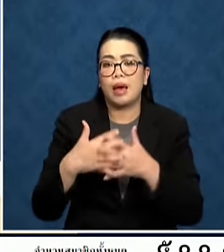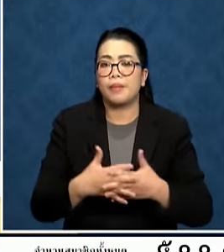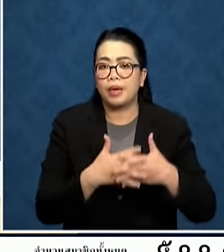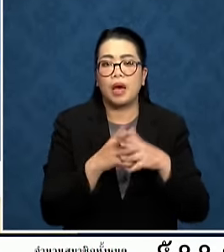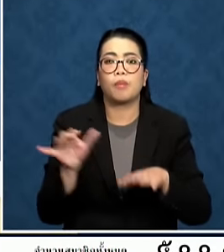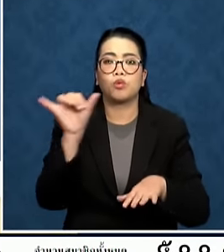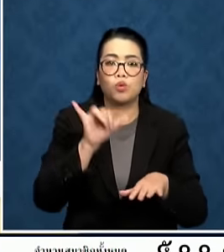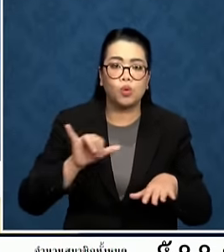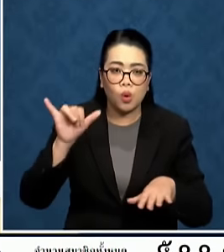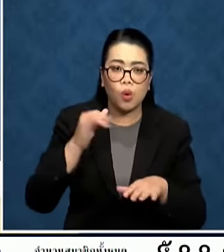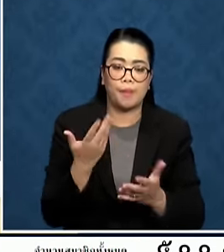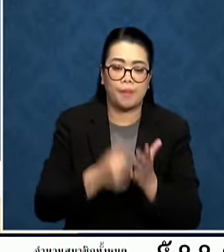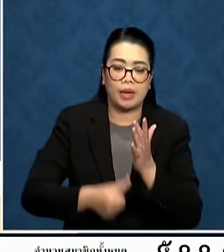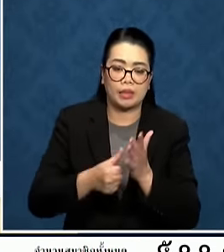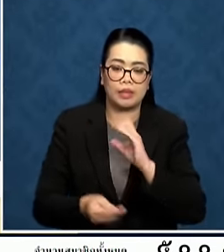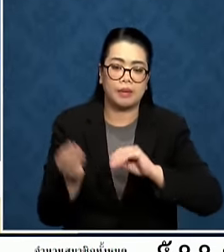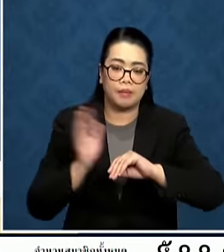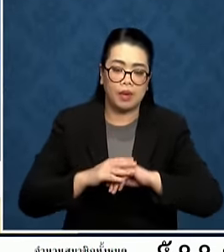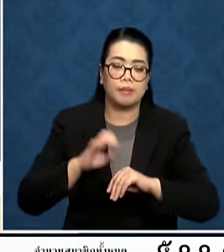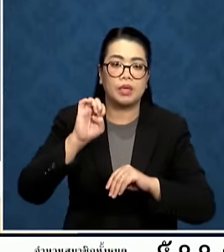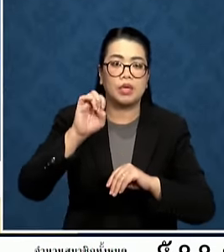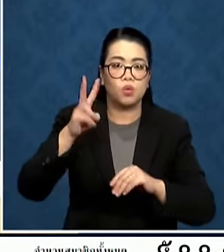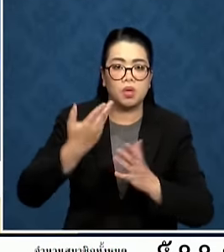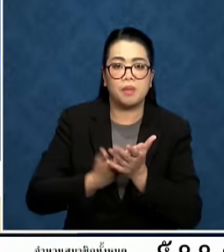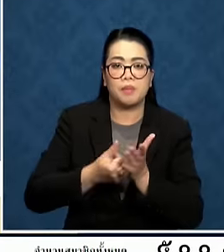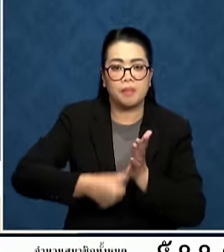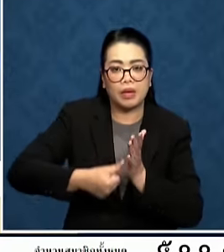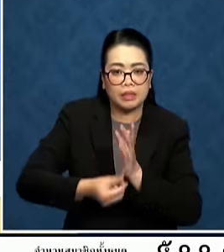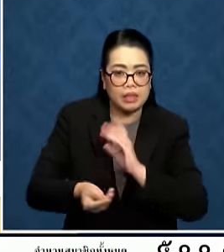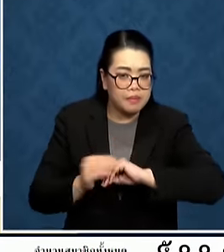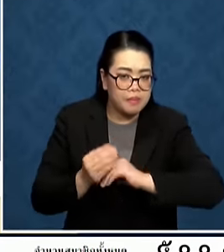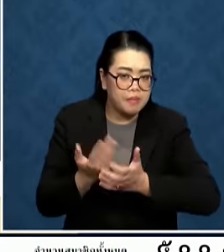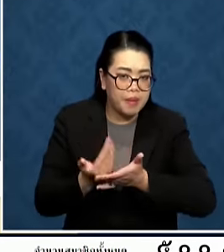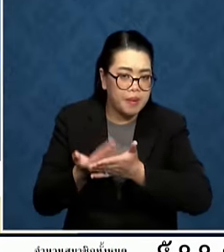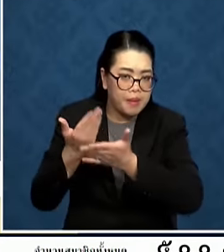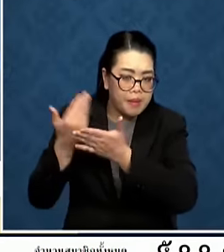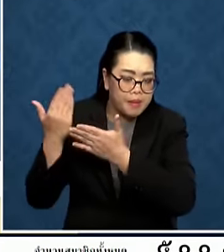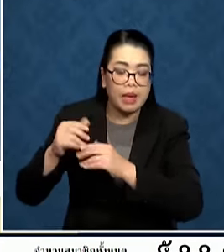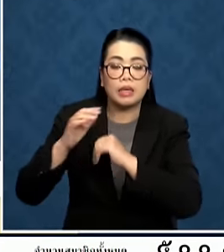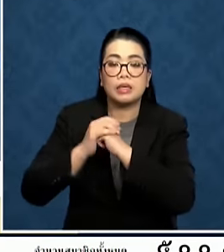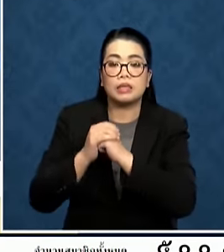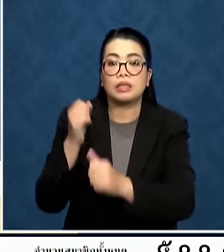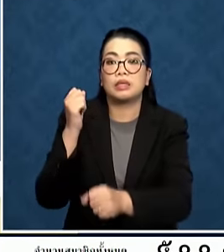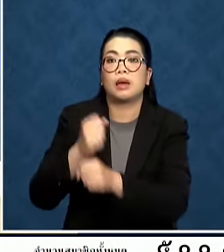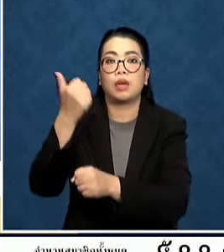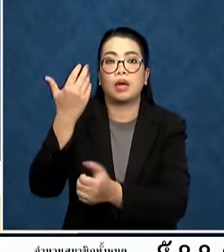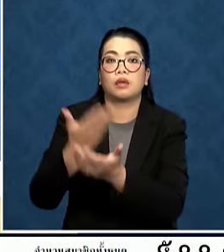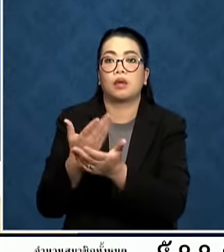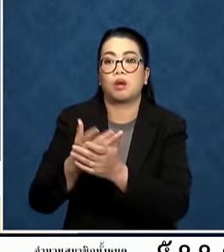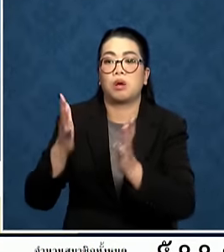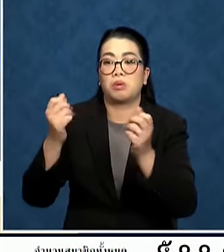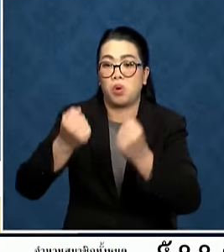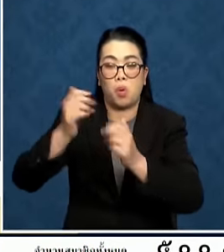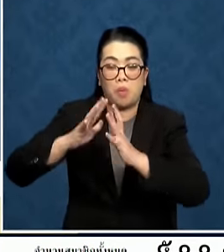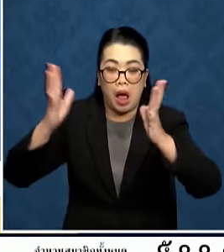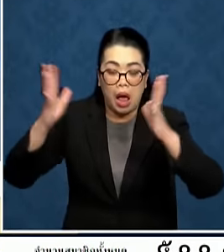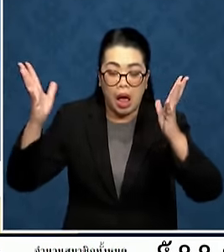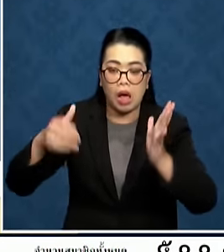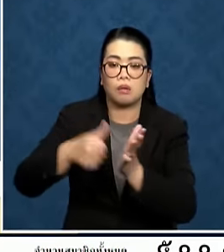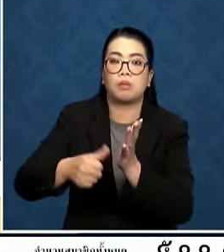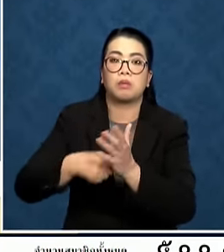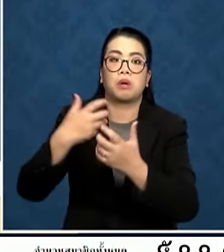ขึ้นรถขึ้นภาษีรถไฟฟ้า EVจีนกันให้พฤพับนะครับขณะที่รถในจีนที่ผลิตได้ก็ล้นประเทศเพราะอะไรเพราะเขา